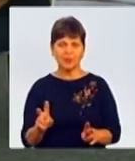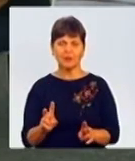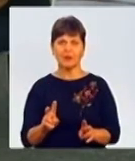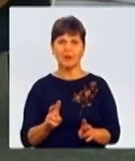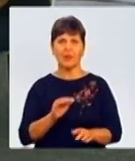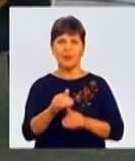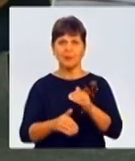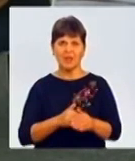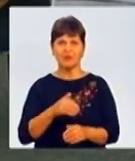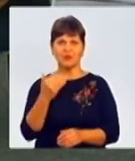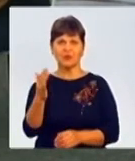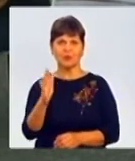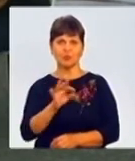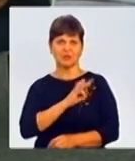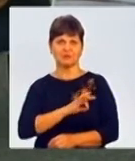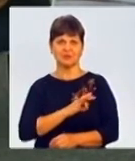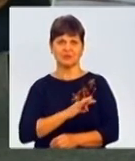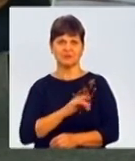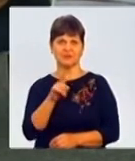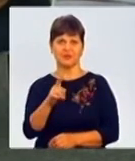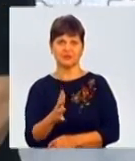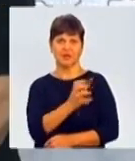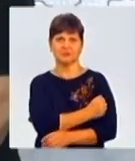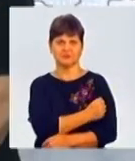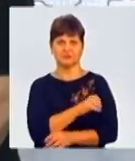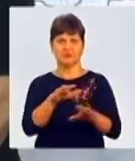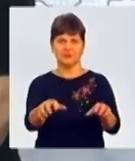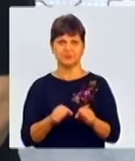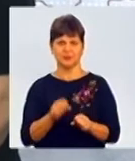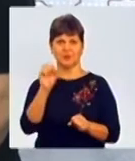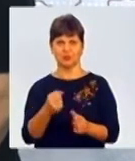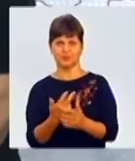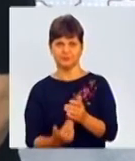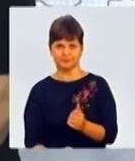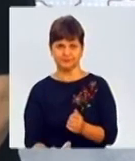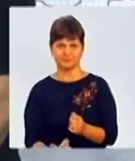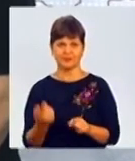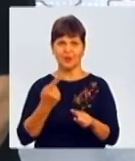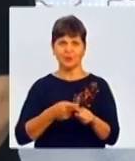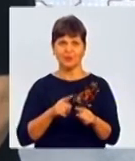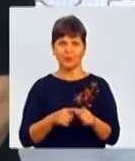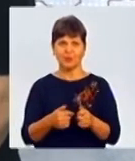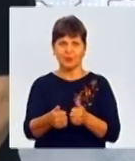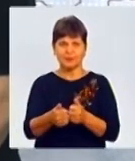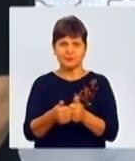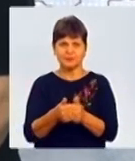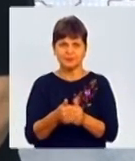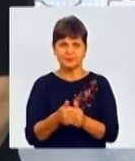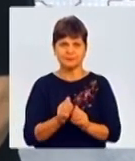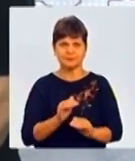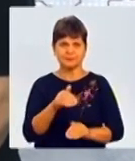використовувати вас як плавзасоб. Тобто може потягнути вас на дно. Тому підпливати слід тільки